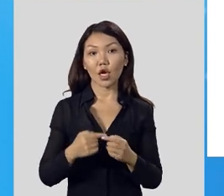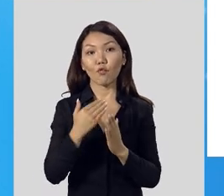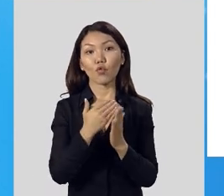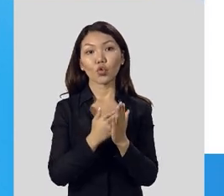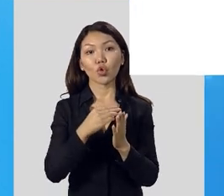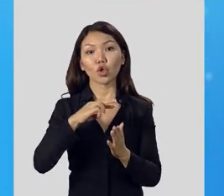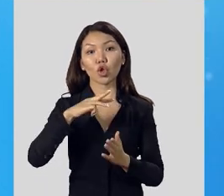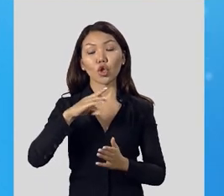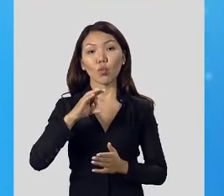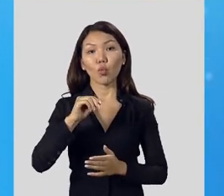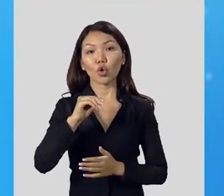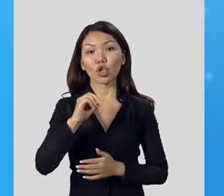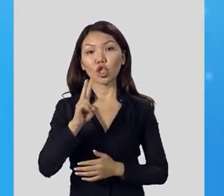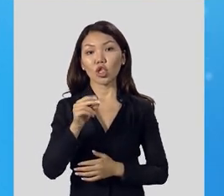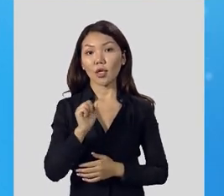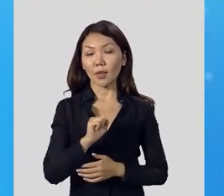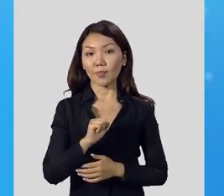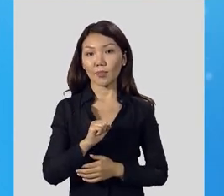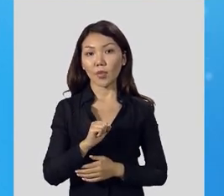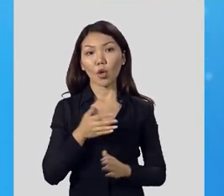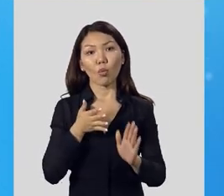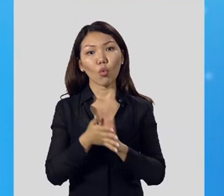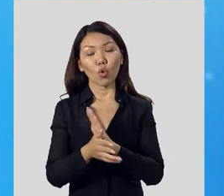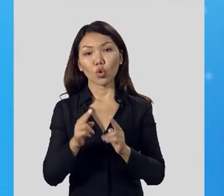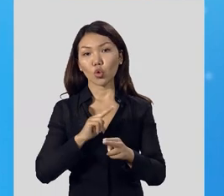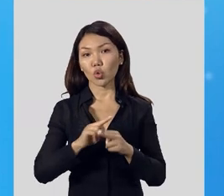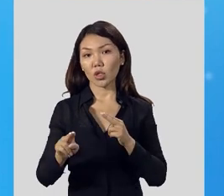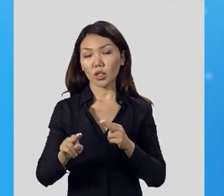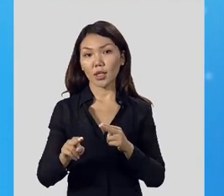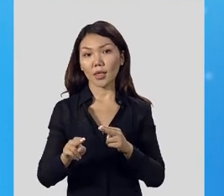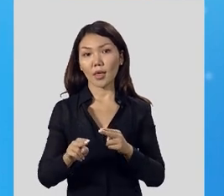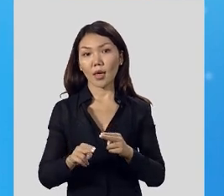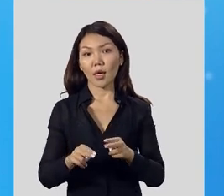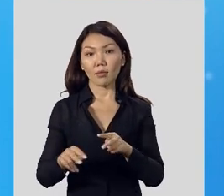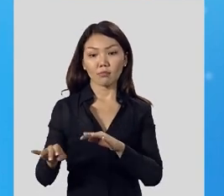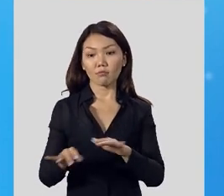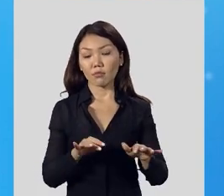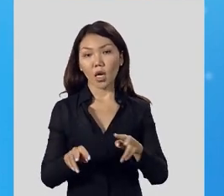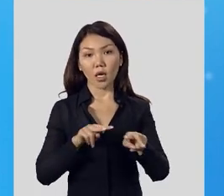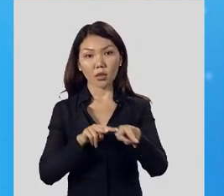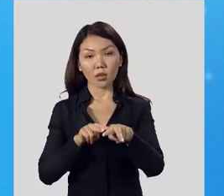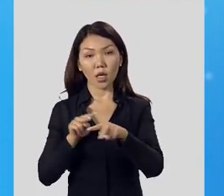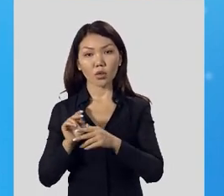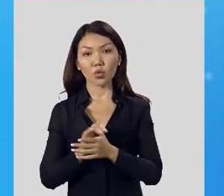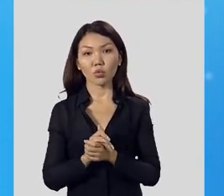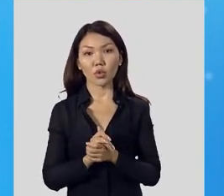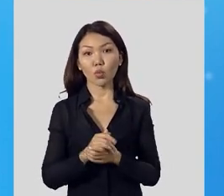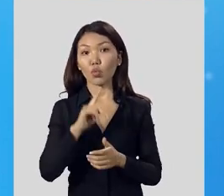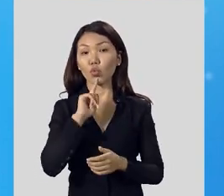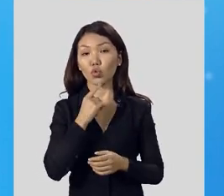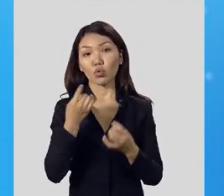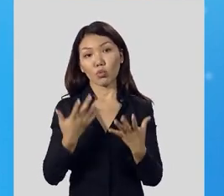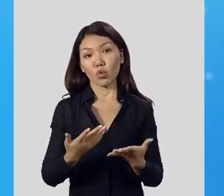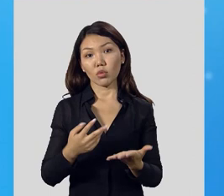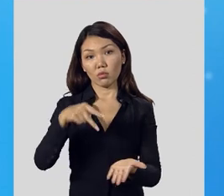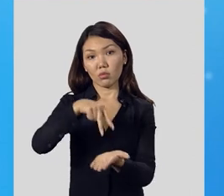Человек полностью теряет ориентацию, не может пройти по прямой линии, и ему трудно даже